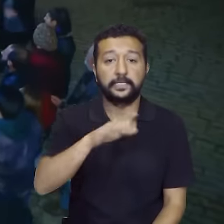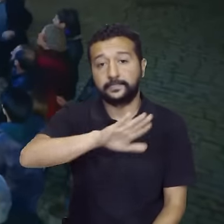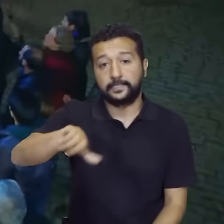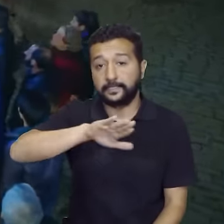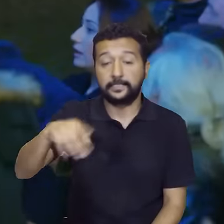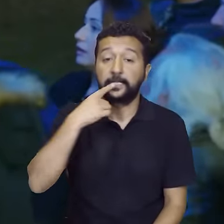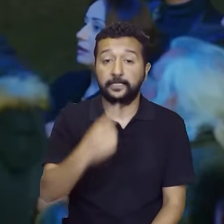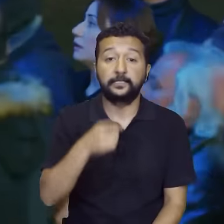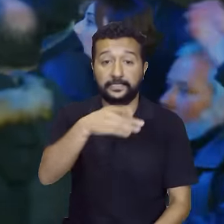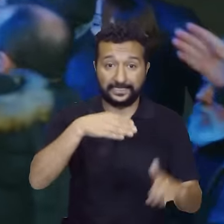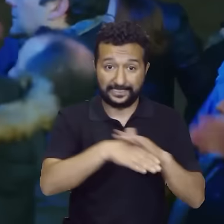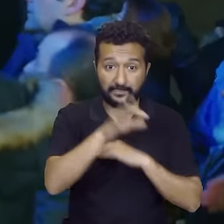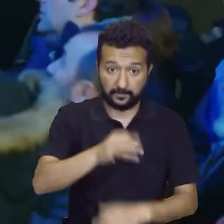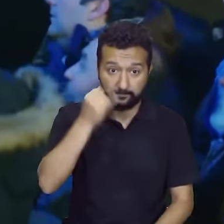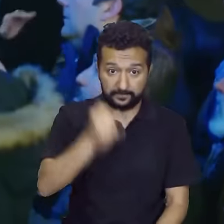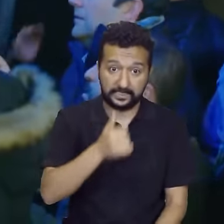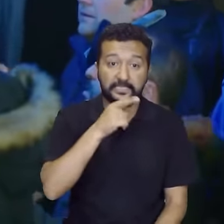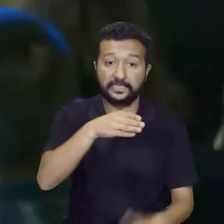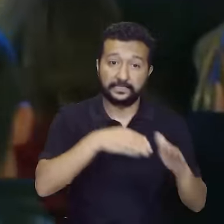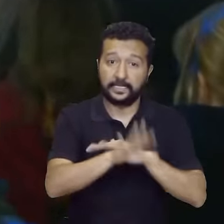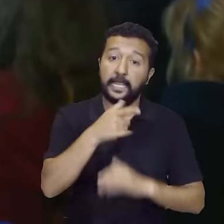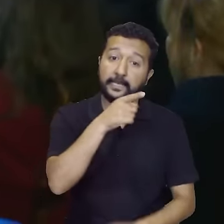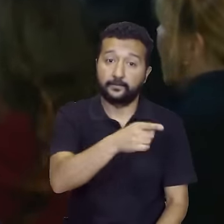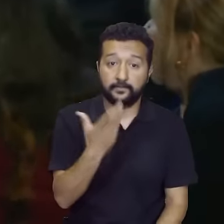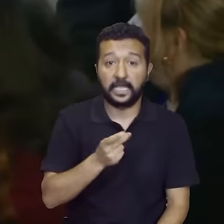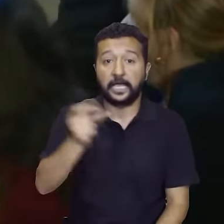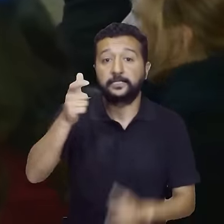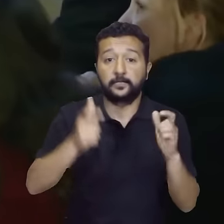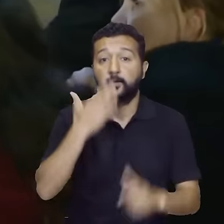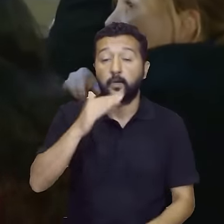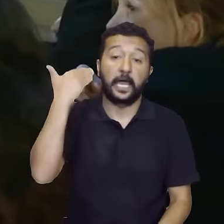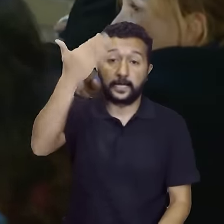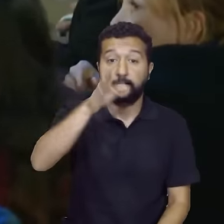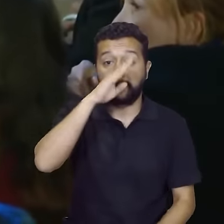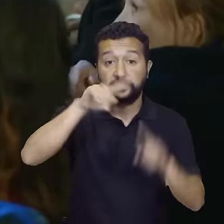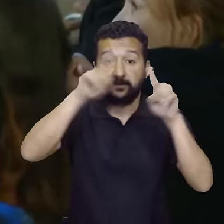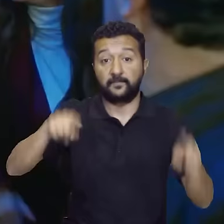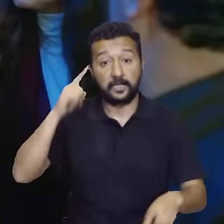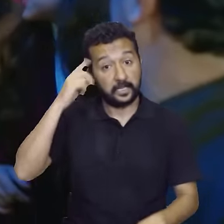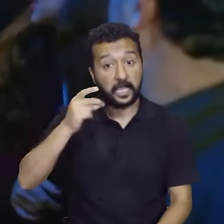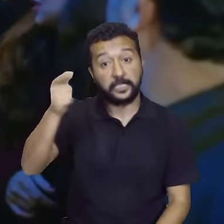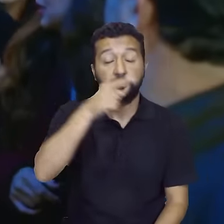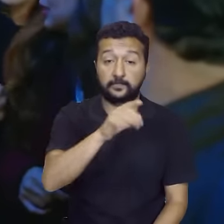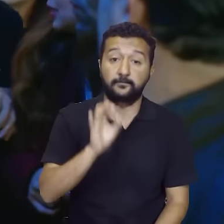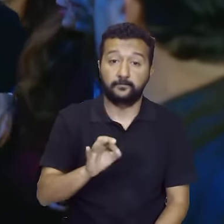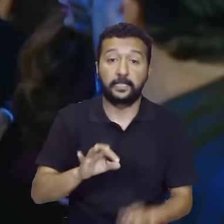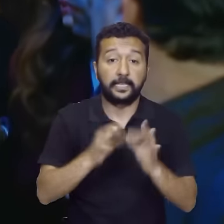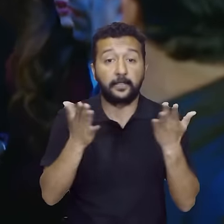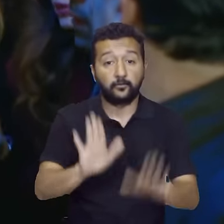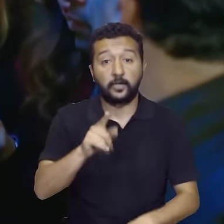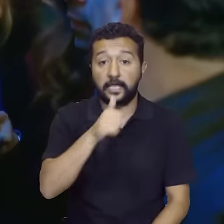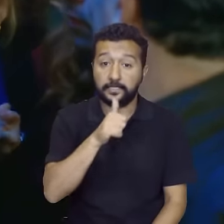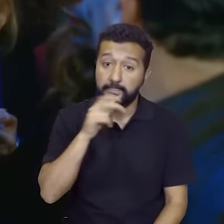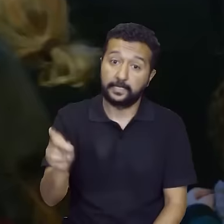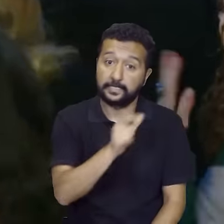Çekilin şöyle, çekilin. Tamam. İçeride mi o kansız? Abi içeride herhalde. Kaçacak yeri yok ki. Arkada pencere var. Akıl ettiyse oradan kaçmıştır. Ay ne duruyorsunuz?